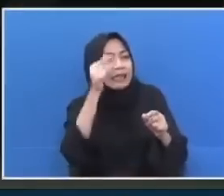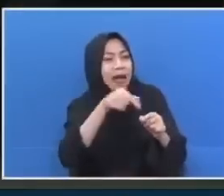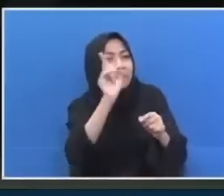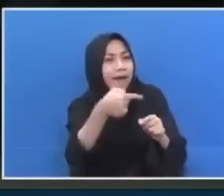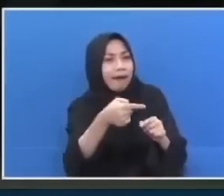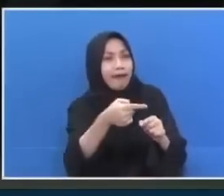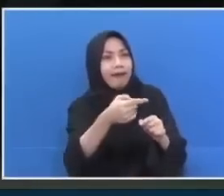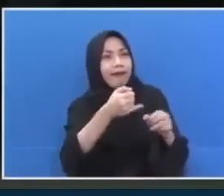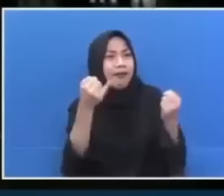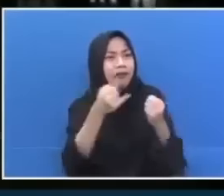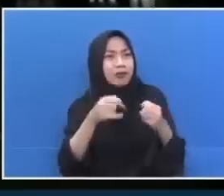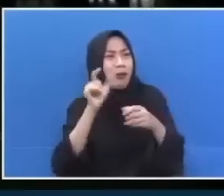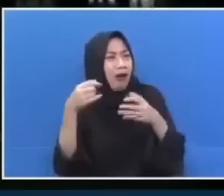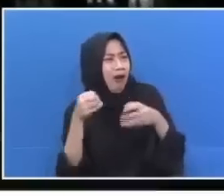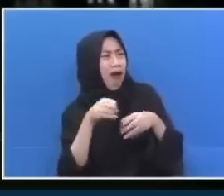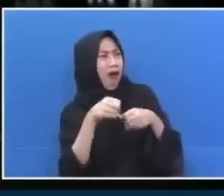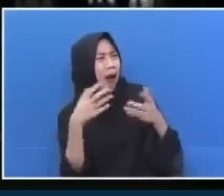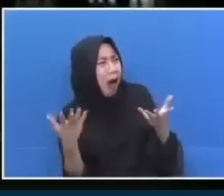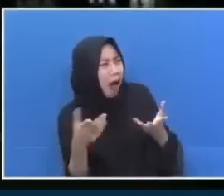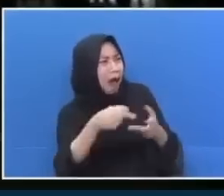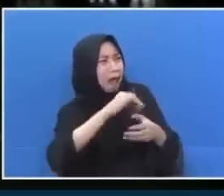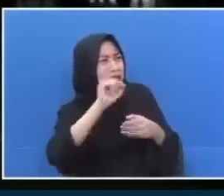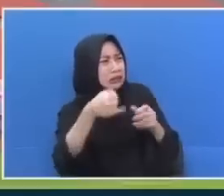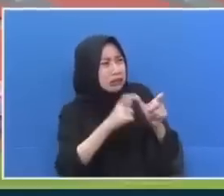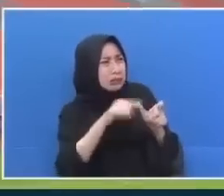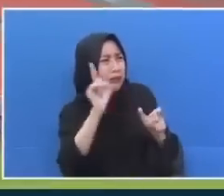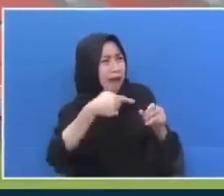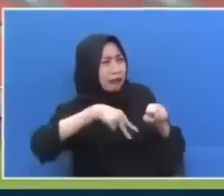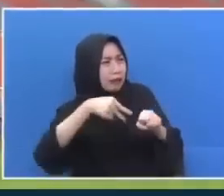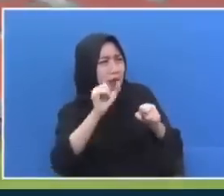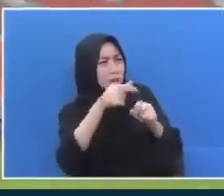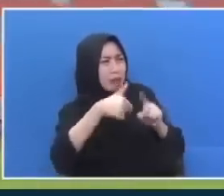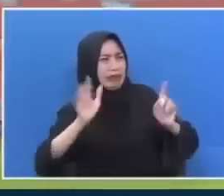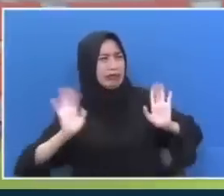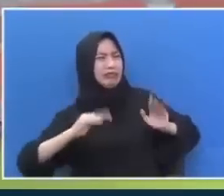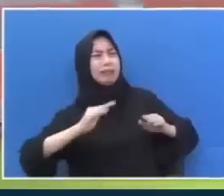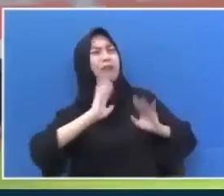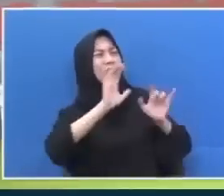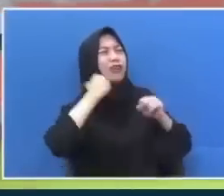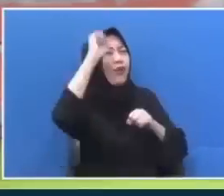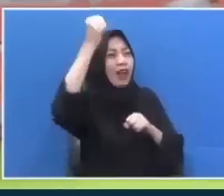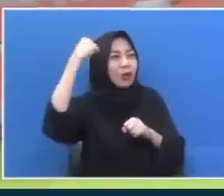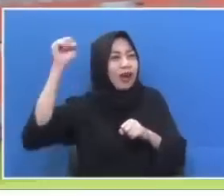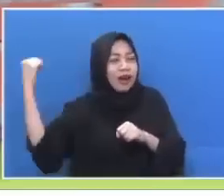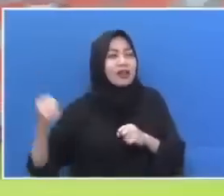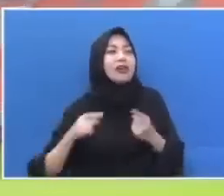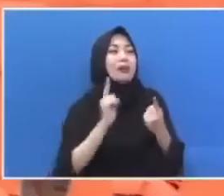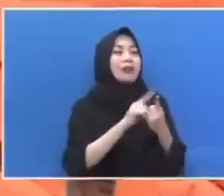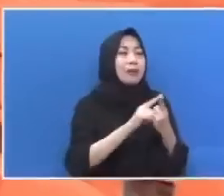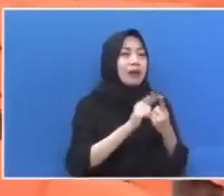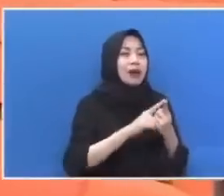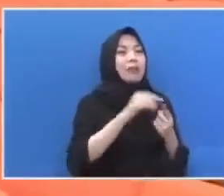bermunculan soal kelayakan JIS untuk event internasional ini. Yang terbaru adalah soal arsitektur dari